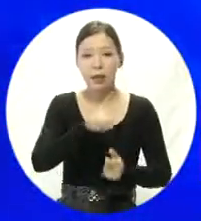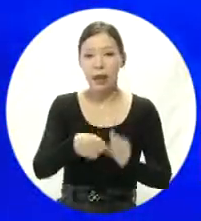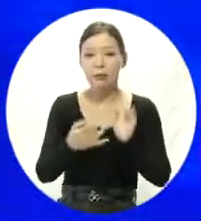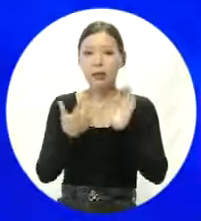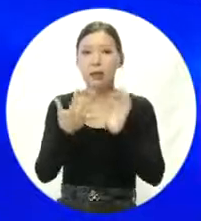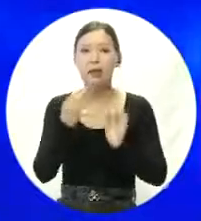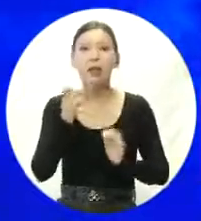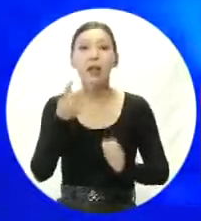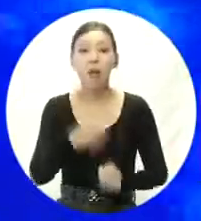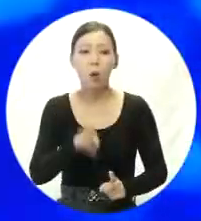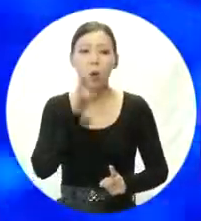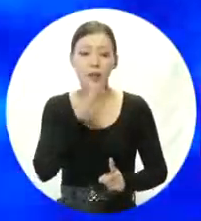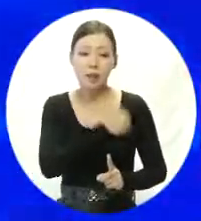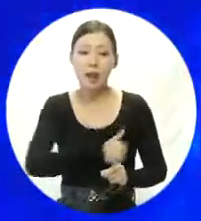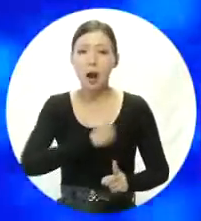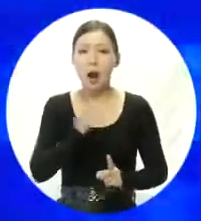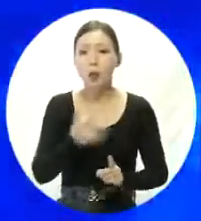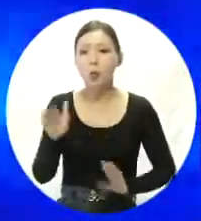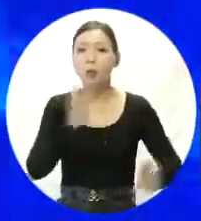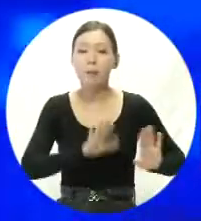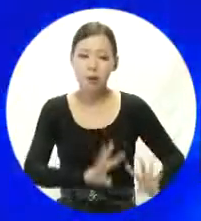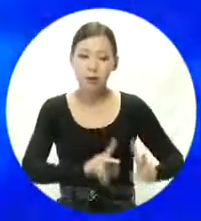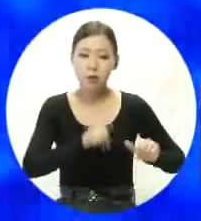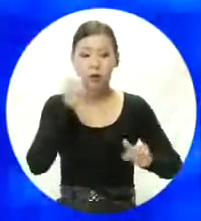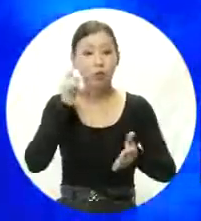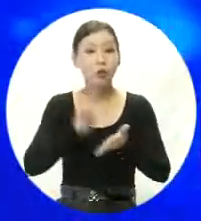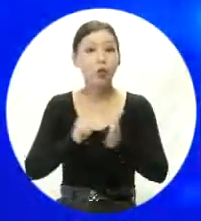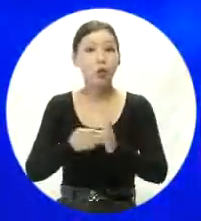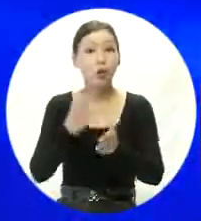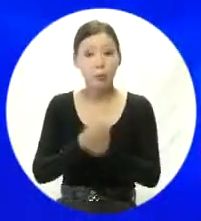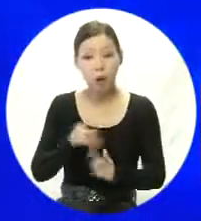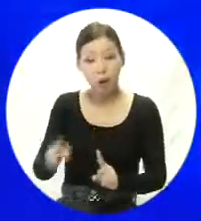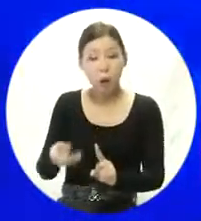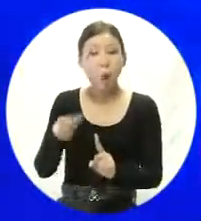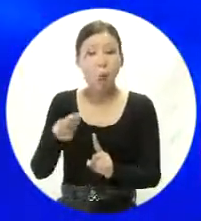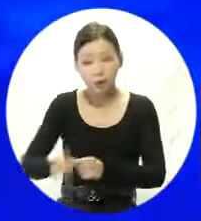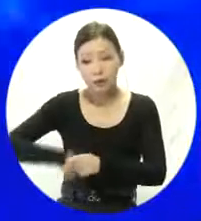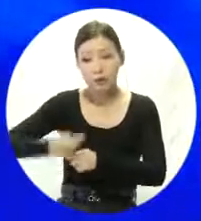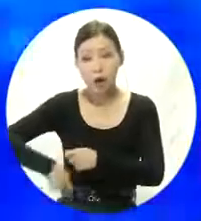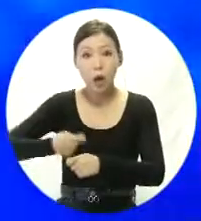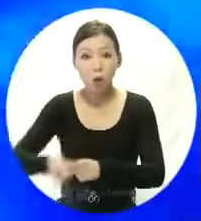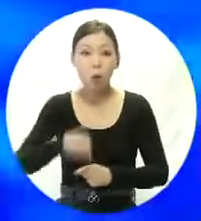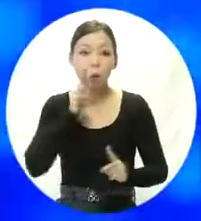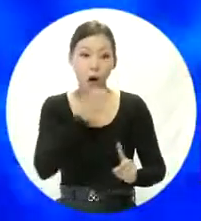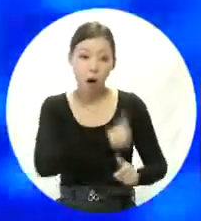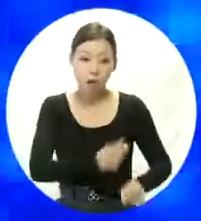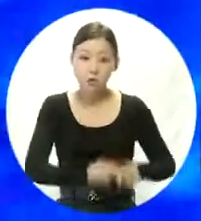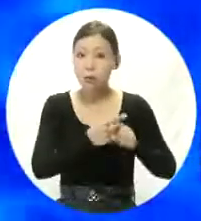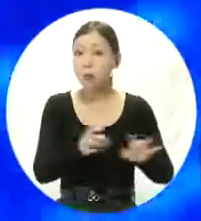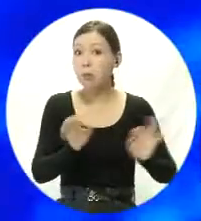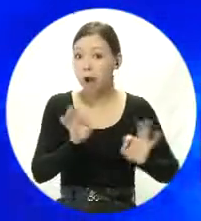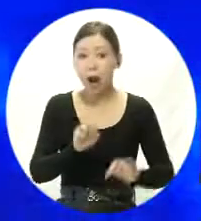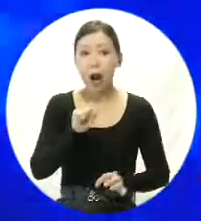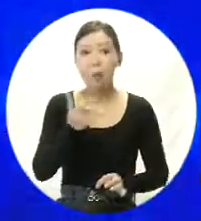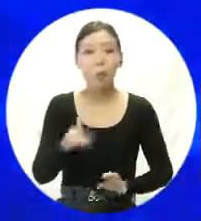төгрөгөөр хүнсний хангамж аюулгүй байдлаа сайжруулна гэж төлөвлөж байна. За гэхдээ энэ хэмжээний мөнгийг зарцуулаад хүнсний хангамж нэмэгдэхгүй